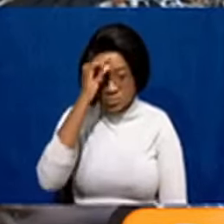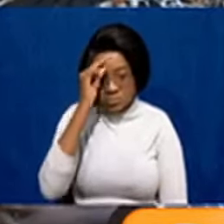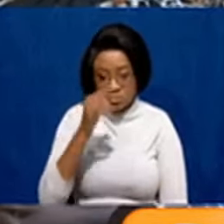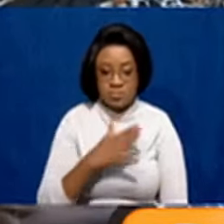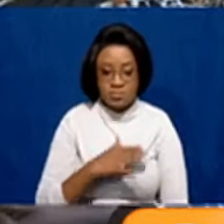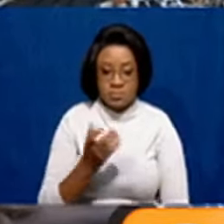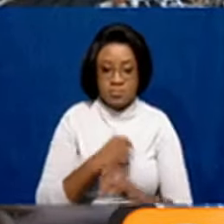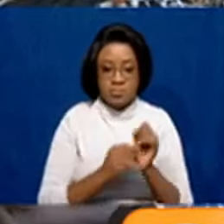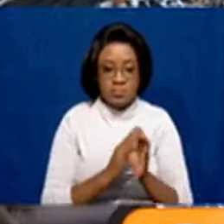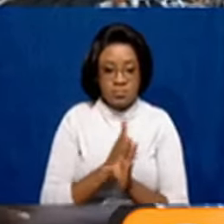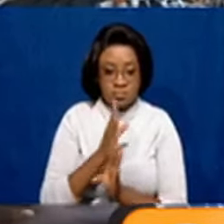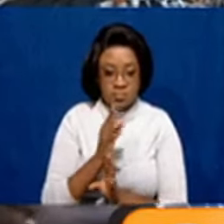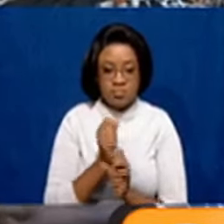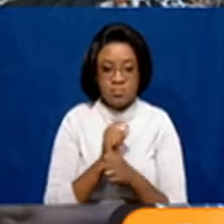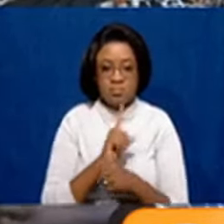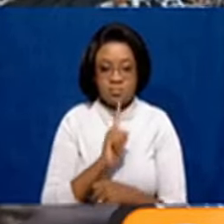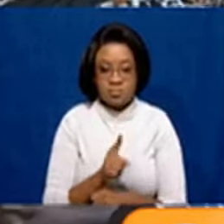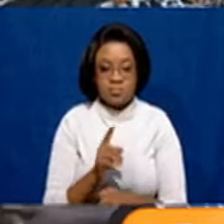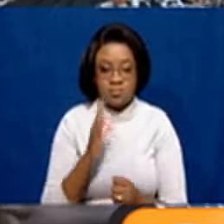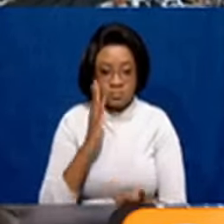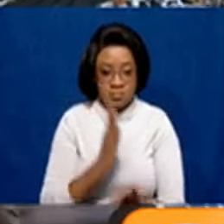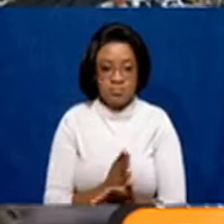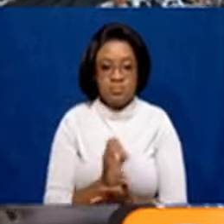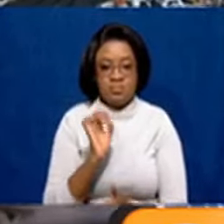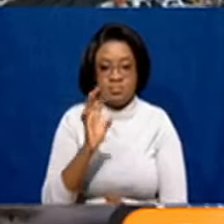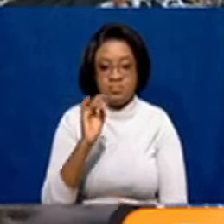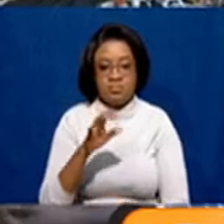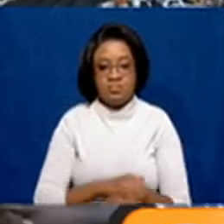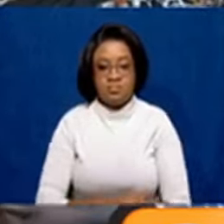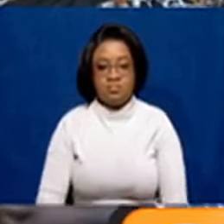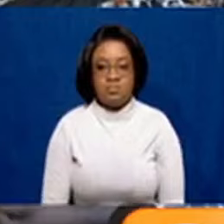kuwajibika na kuhakikisha kwamba ukweli